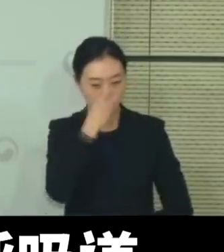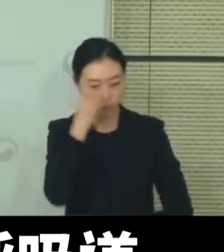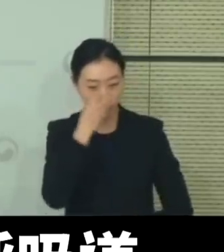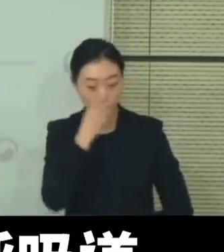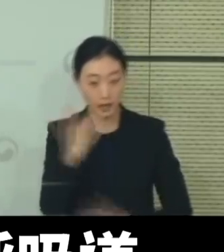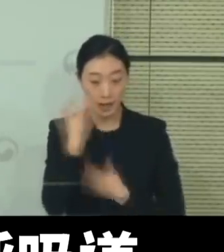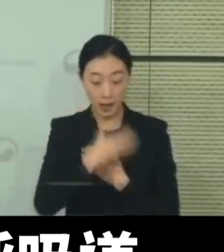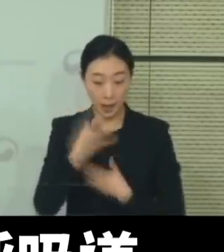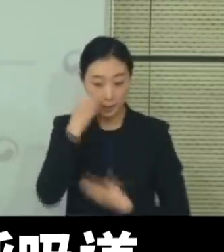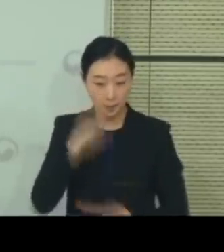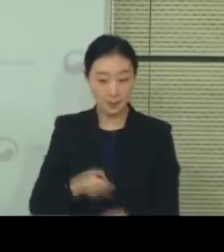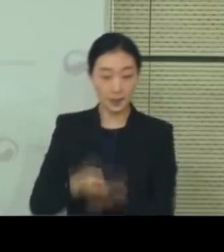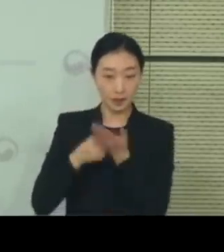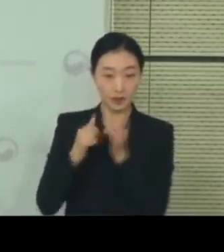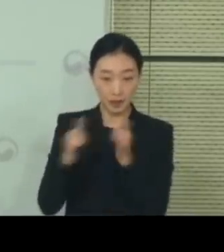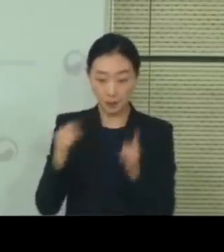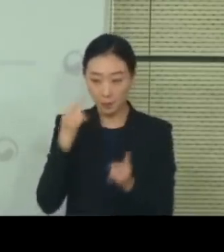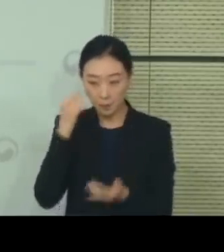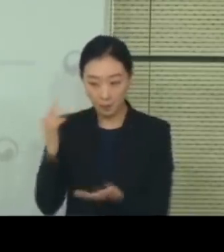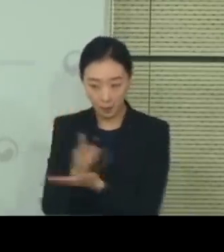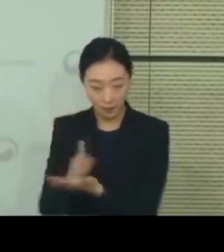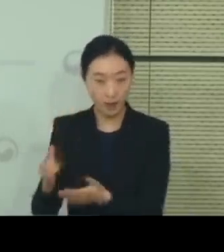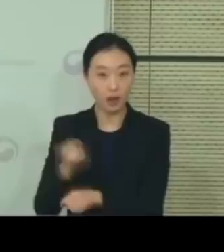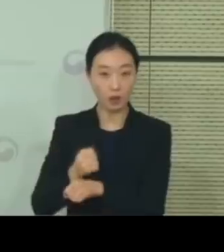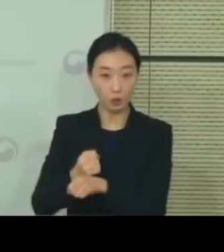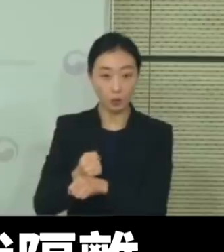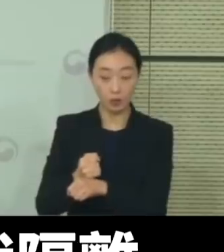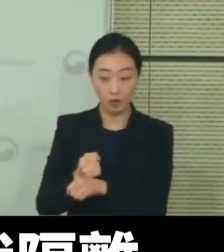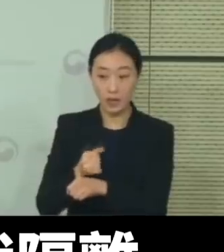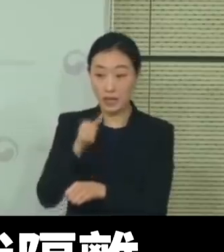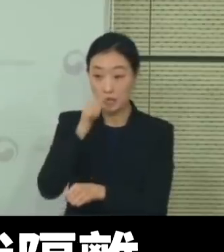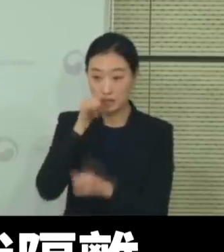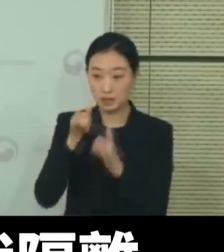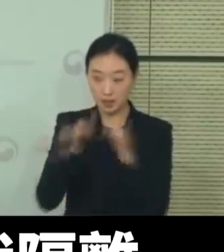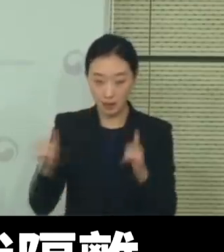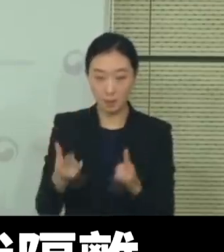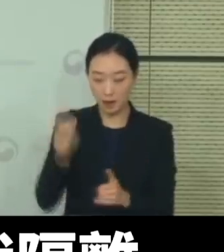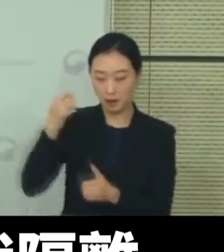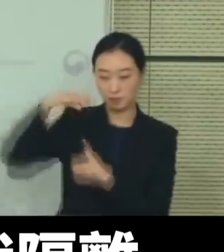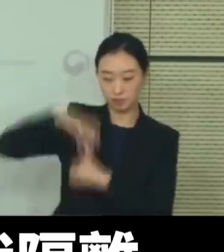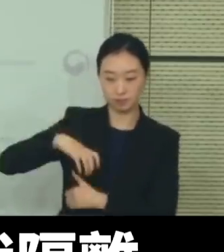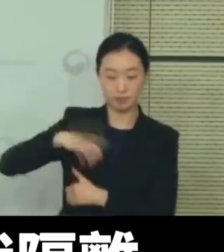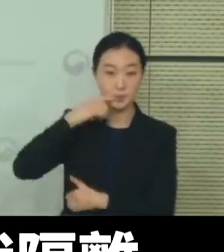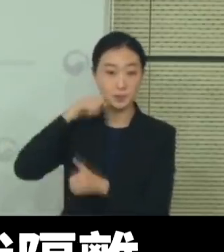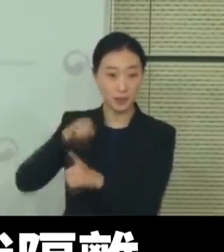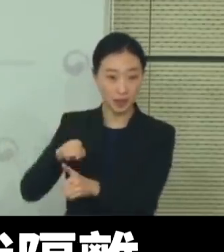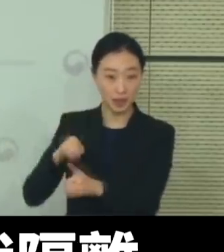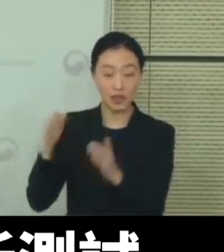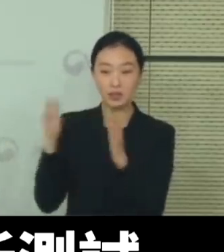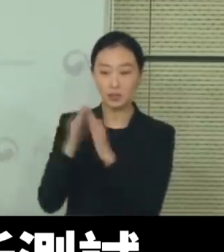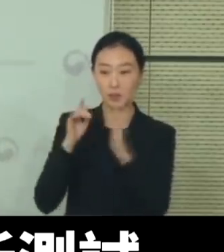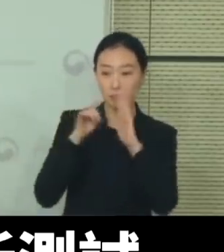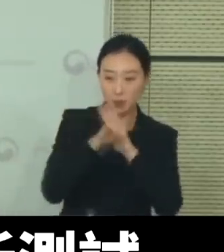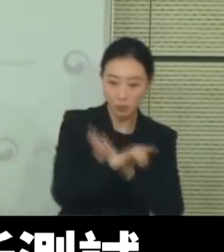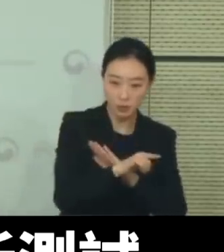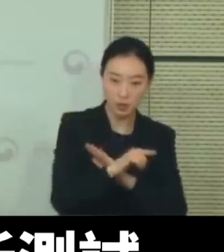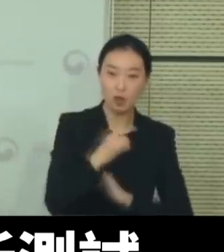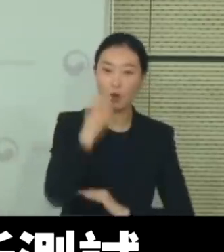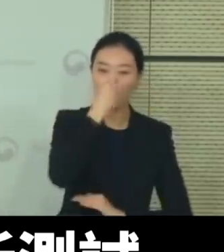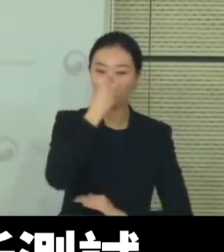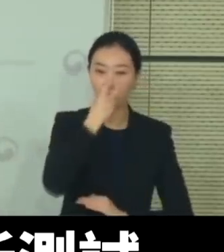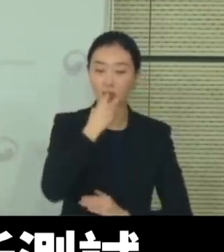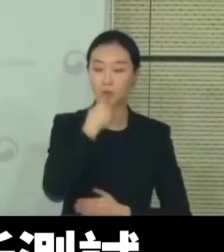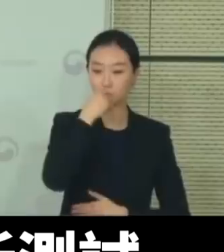상자를파악하고유증상자는즉시자가격리조치한후자택을방문하여검체를채취하